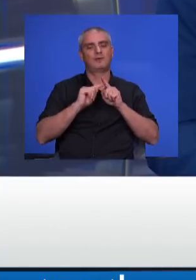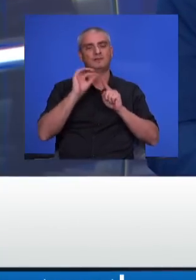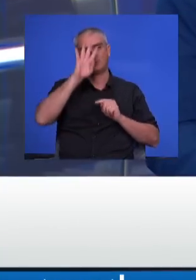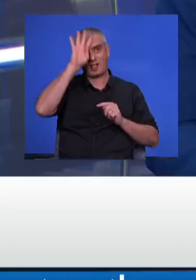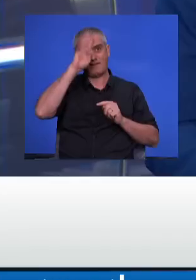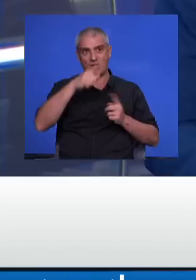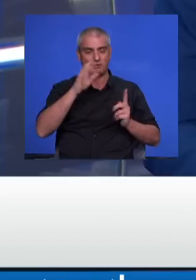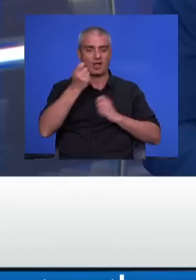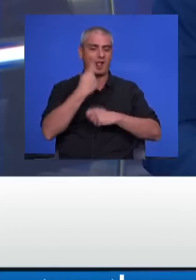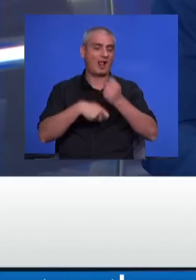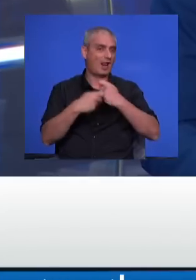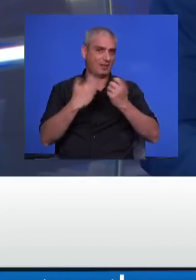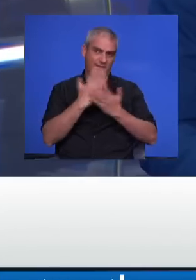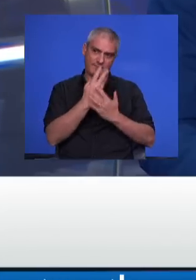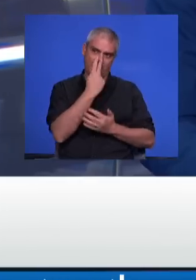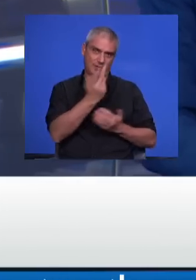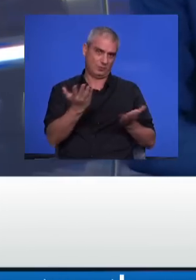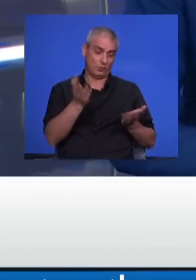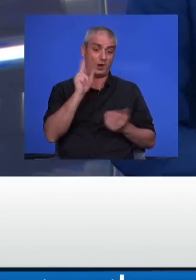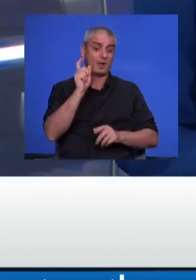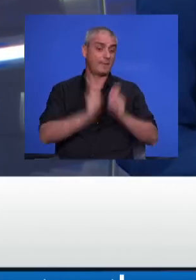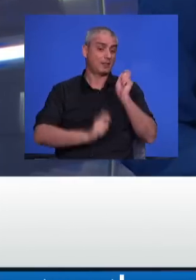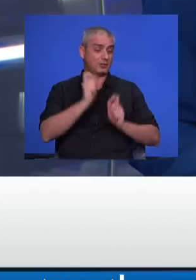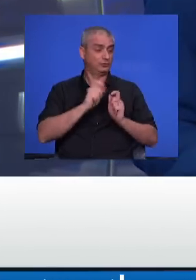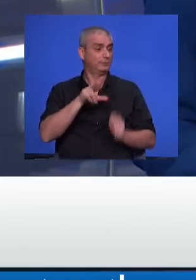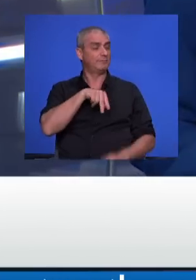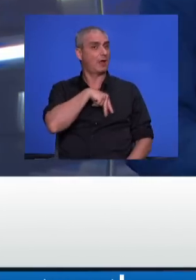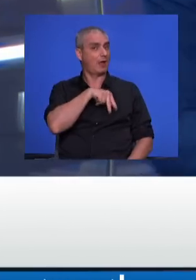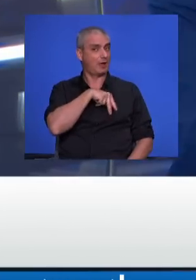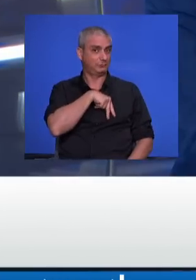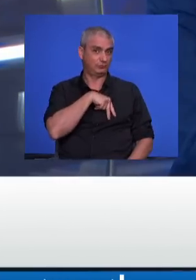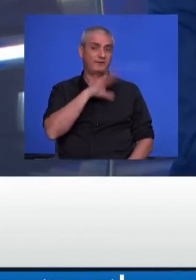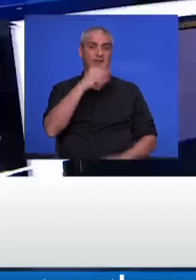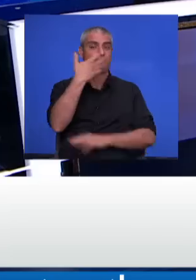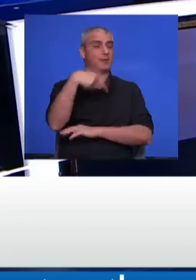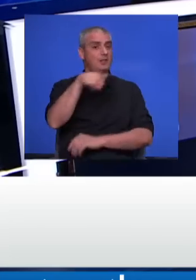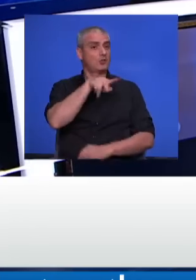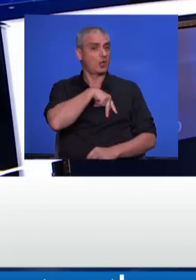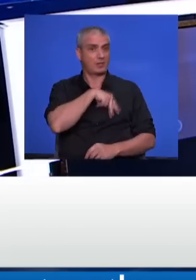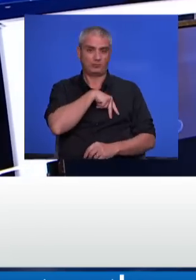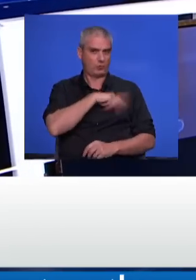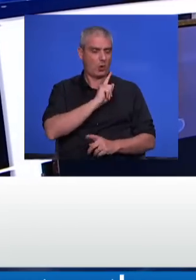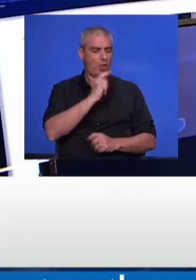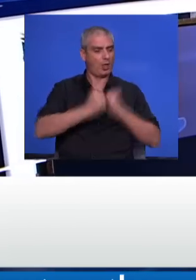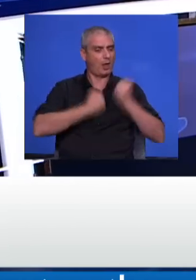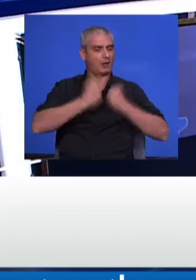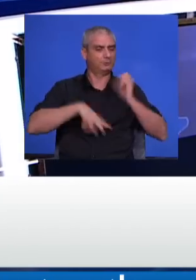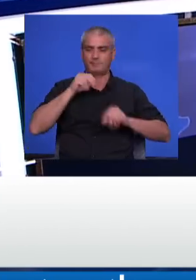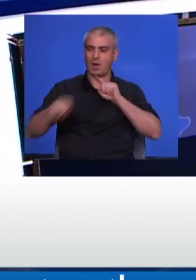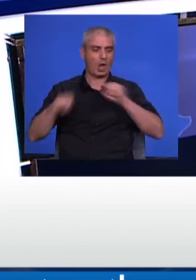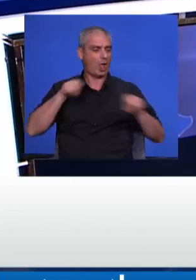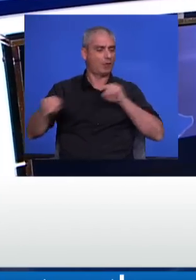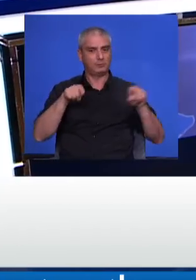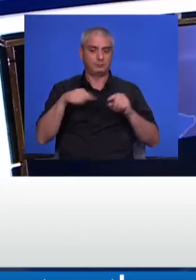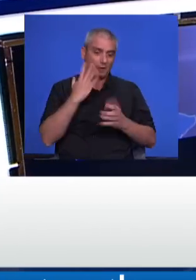של הכלכלה. הרי ראינו גם אנשים אחראים וגם מדינות אחראיות, לא כאלה שרצות מסבב בחירות אחד לשני,